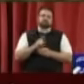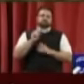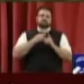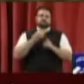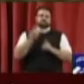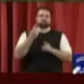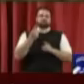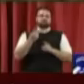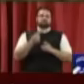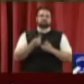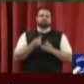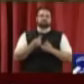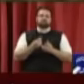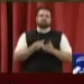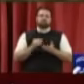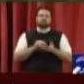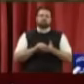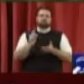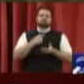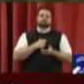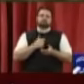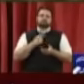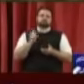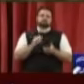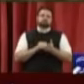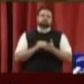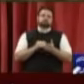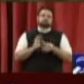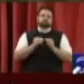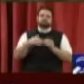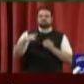nu înseamnă că îi dai bypass că gata, nu mi-ești prieten. Poate nu poate.